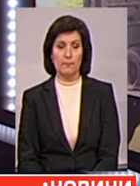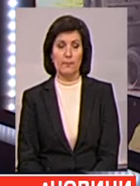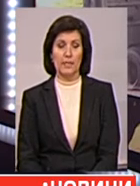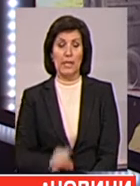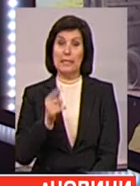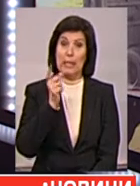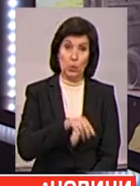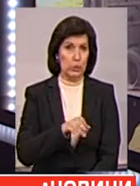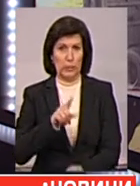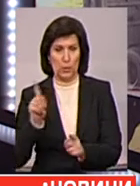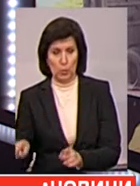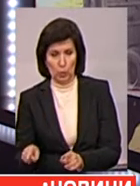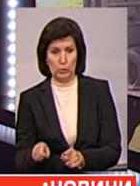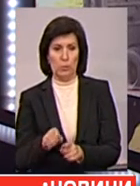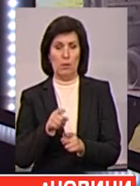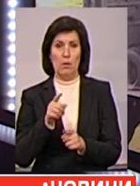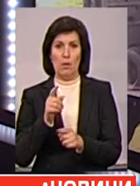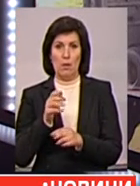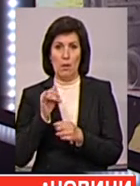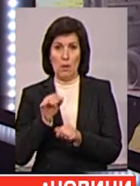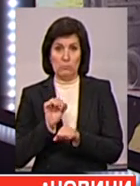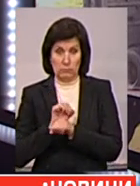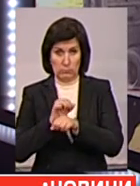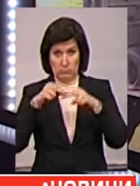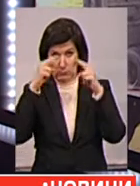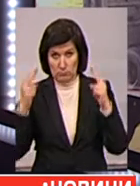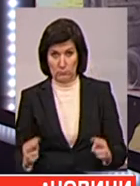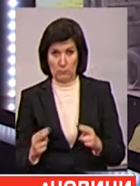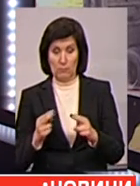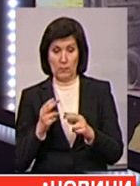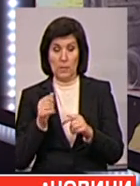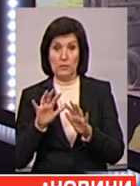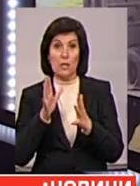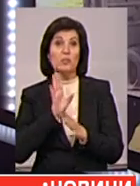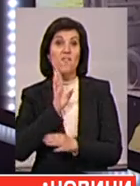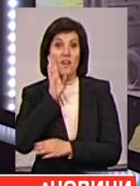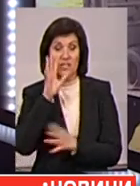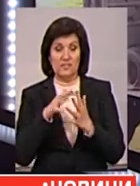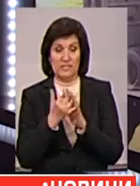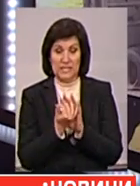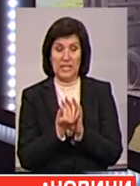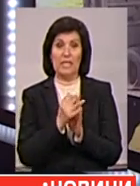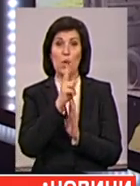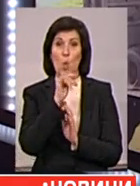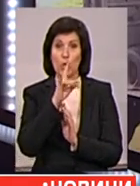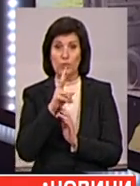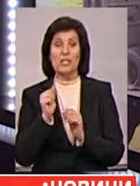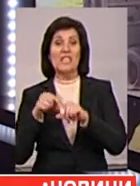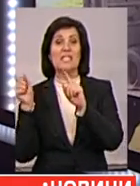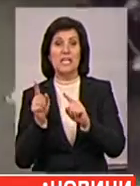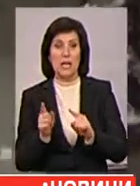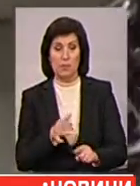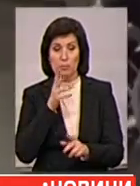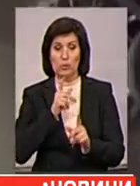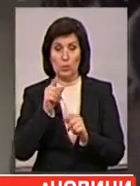І не туди, і не сюди. Під мостом застрягла вантажівка на трасі Київ-Чоп. Сталося це вранці в селі Кольчине на Закарпатті. Під